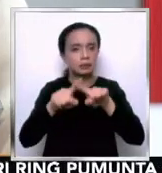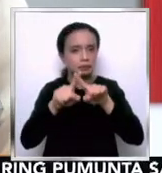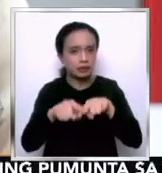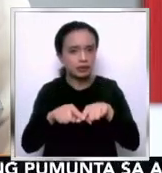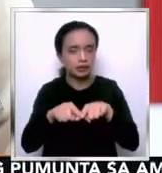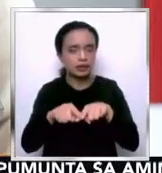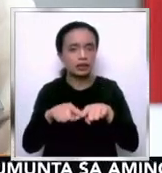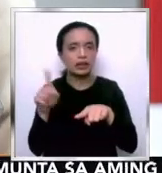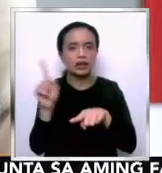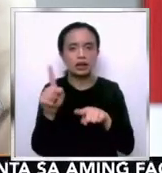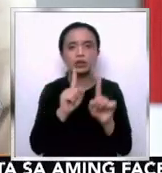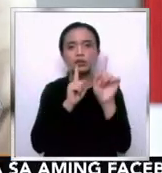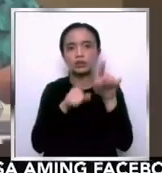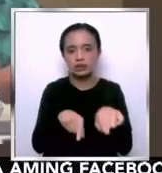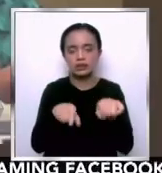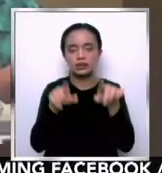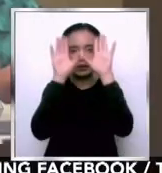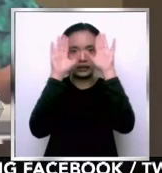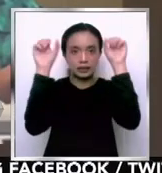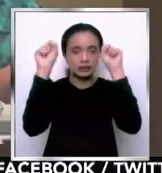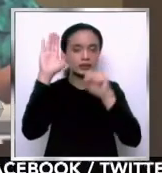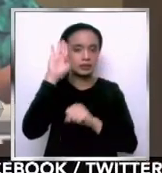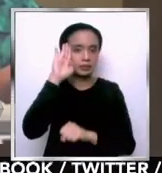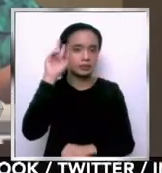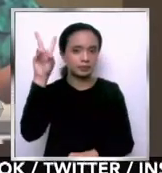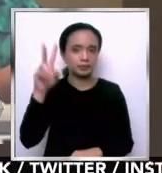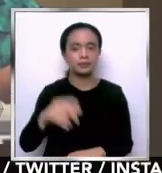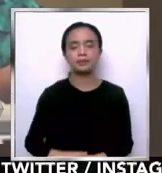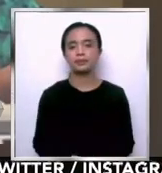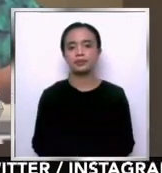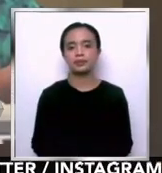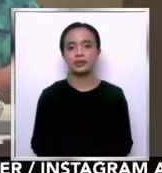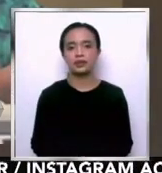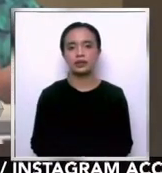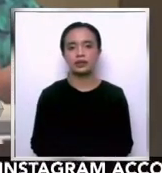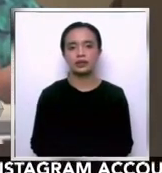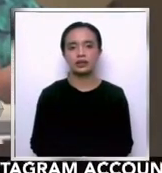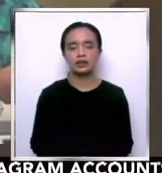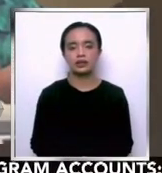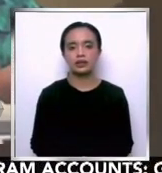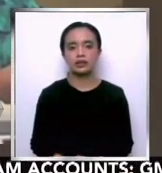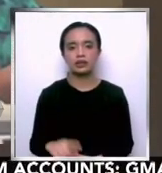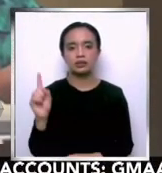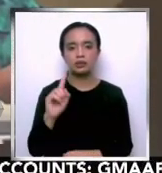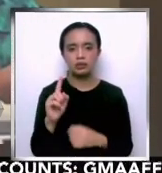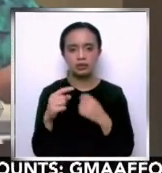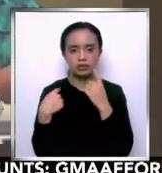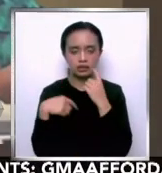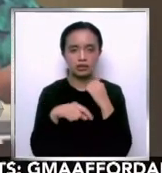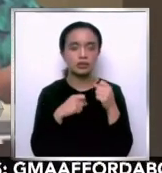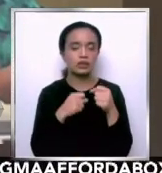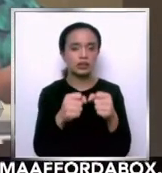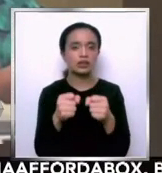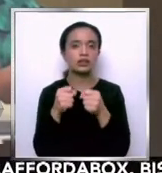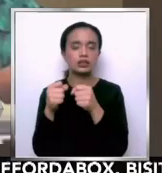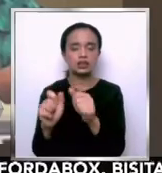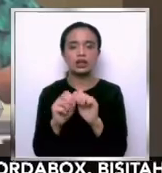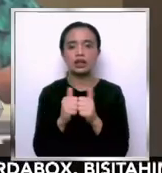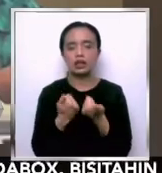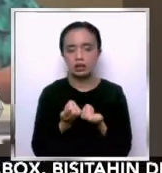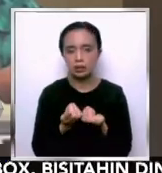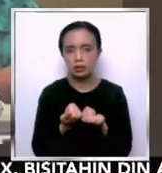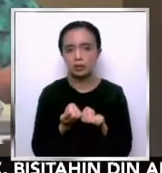Pangulong Bongbong Marcos. So it all depends on the national development strategy, a power policy